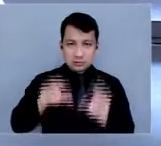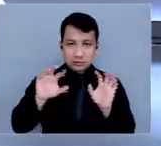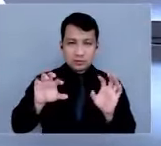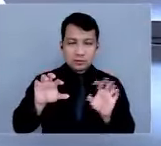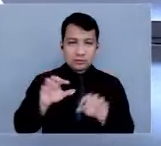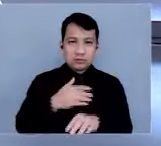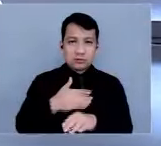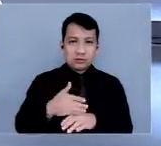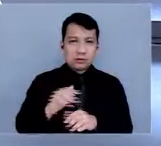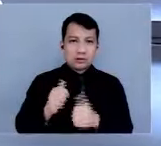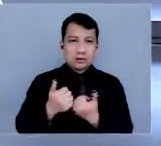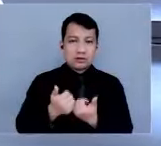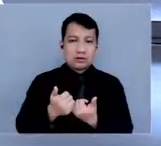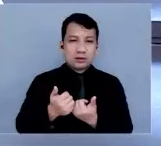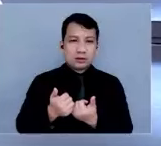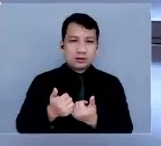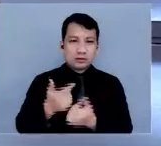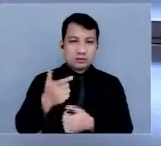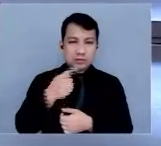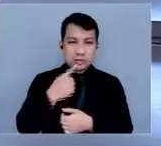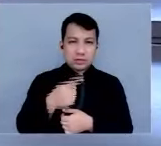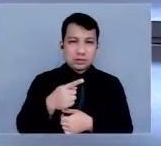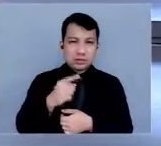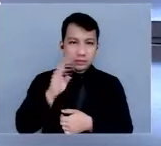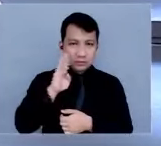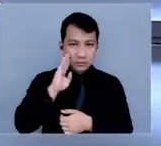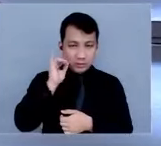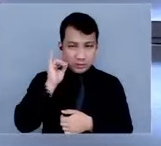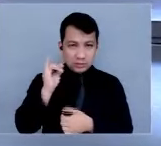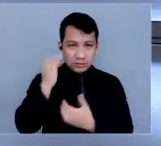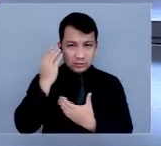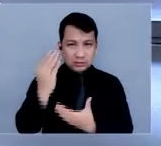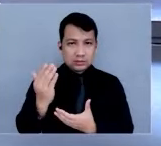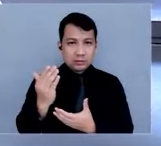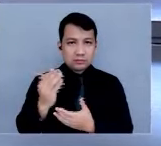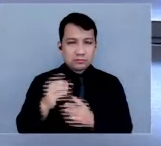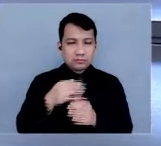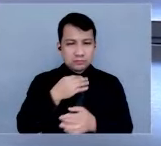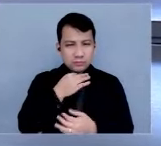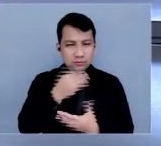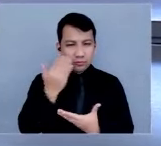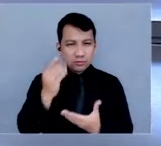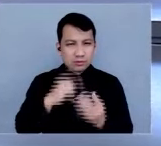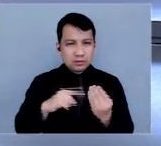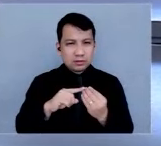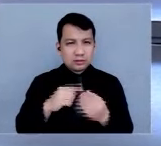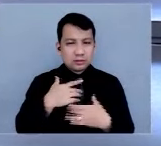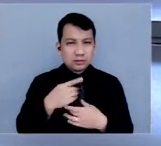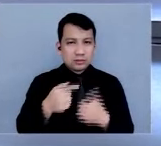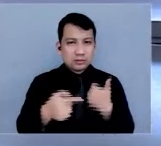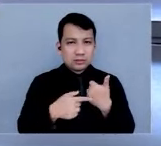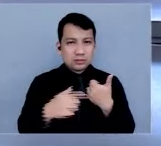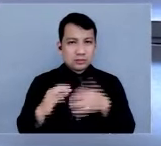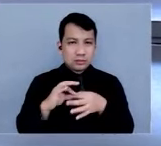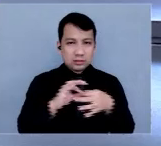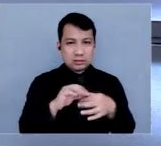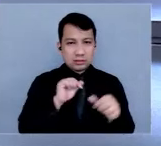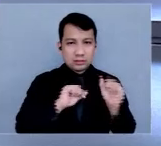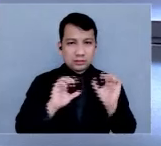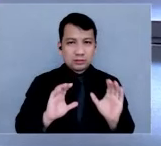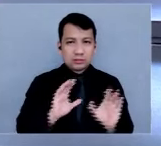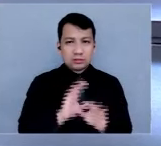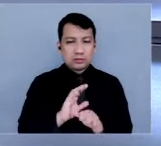to Slay a Nepo Baby na si Barbie Imperial na iintriga naman matapos i-like ng nalilink sa kanyang aktor na si